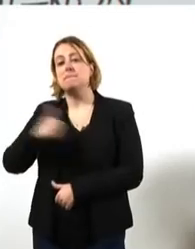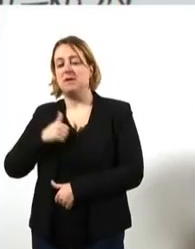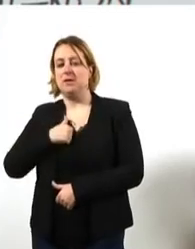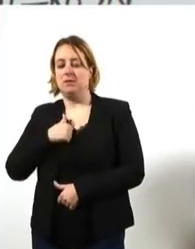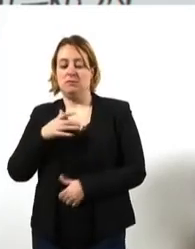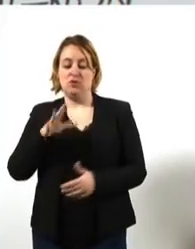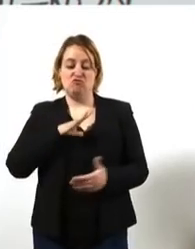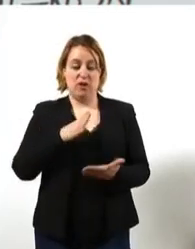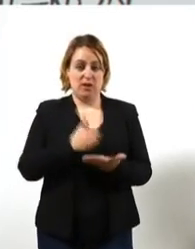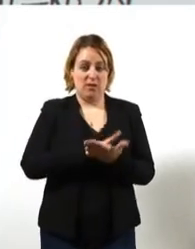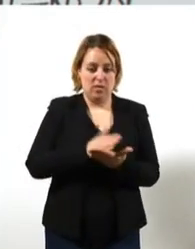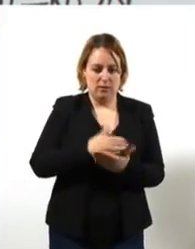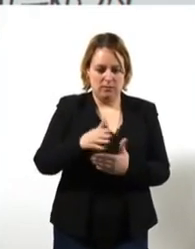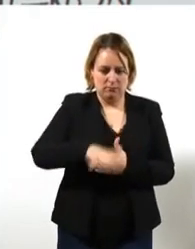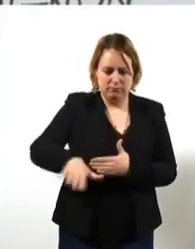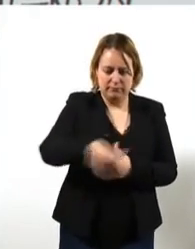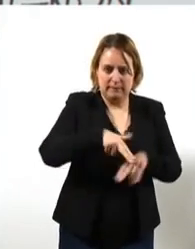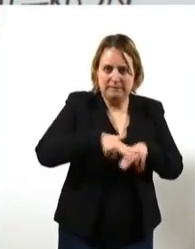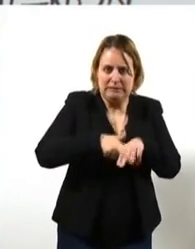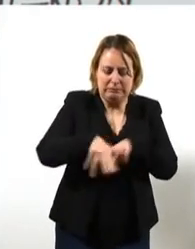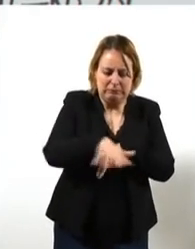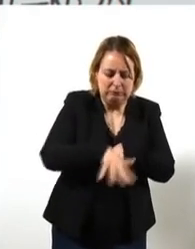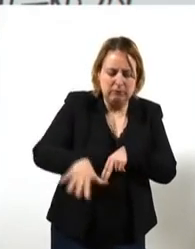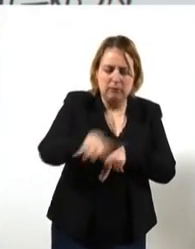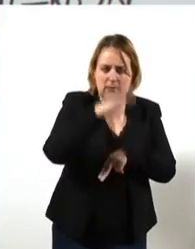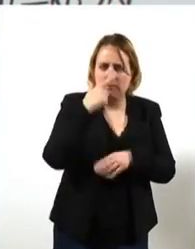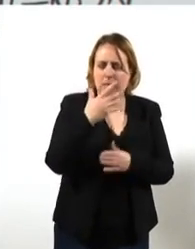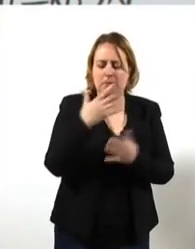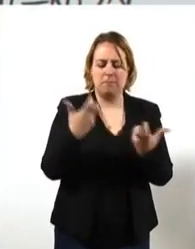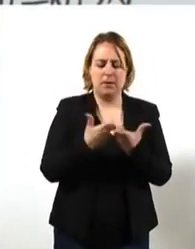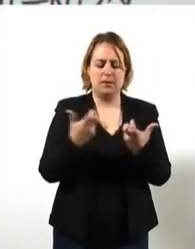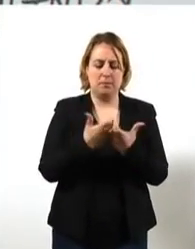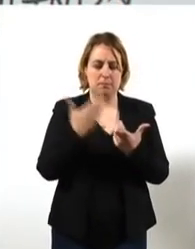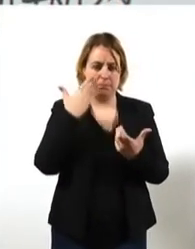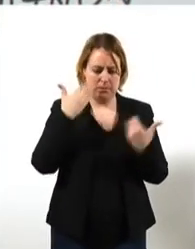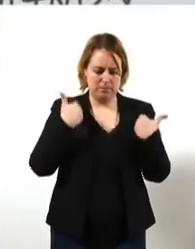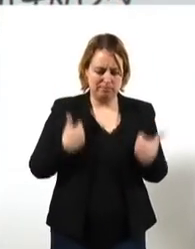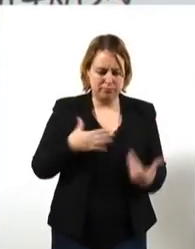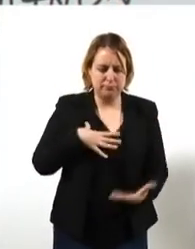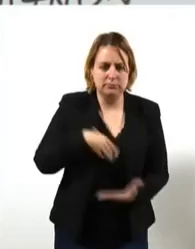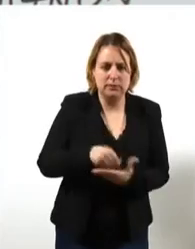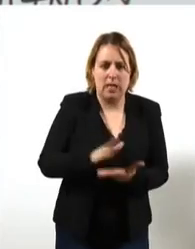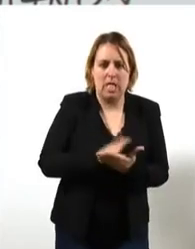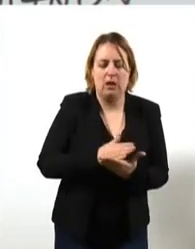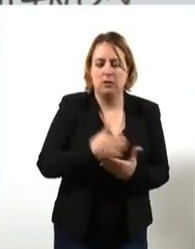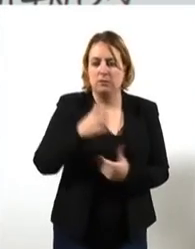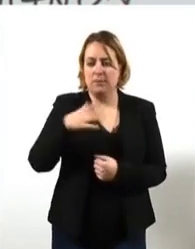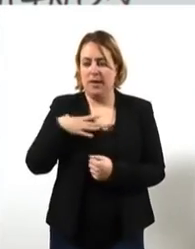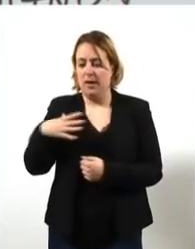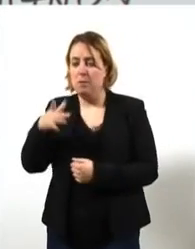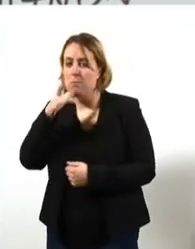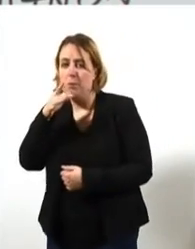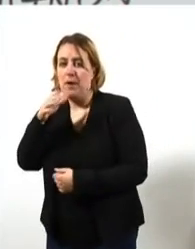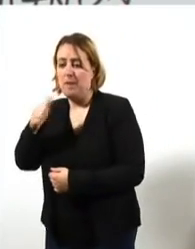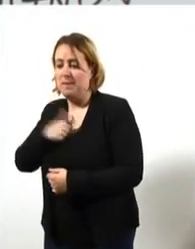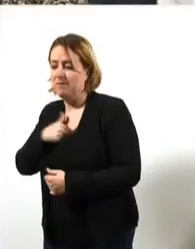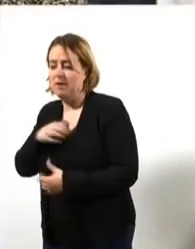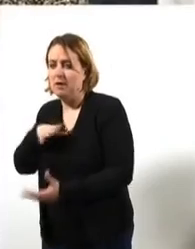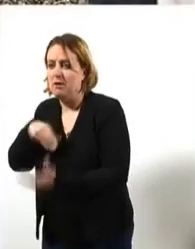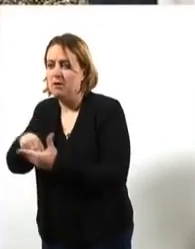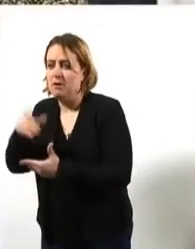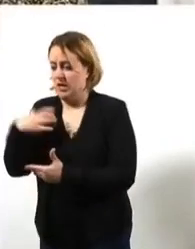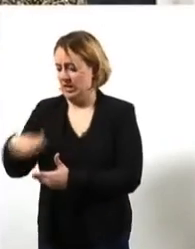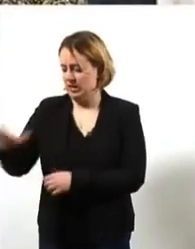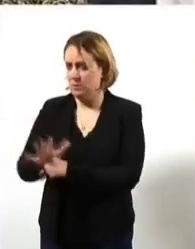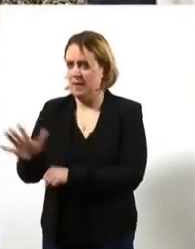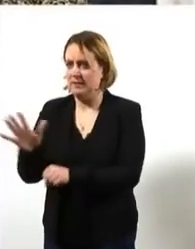un entre-deux qui a un vide où justement, quand on est dans l'entre-deux, pas assez riche pour se loger sur le parc classique et